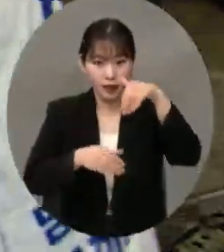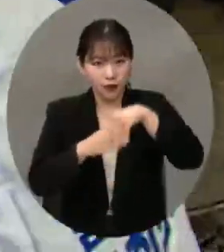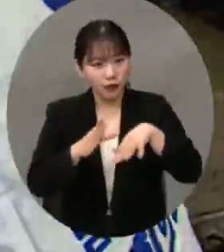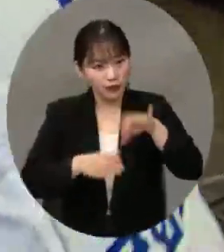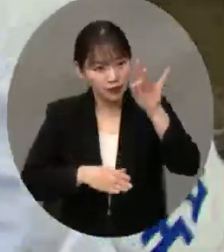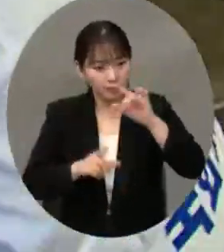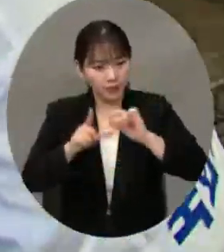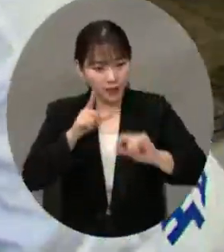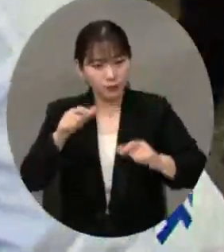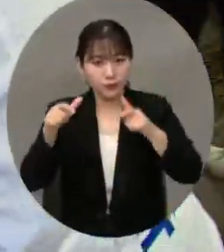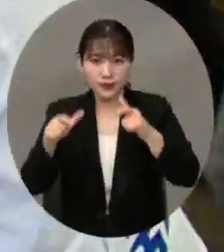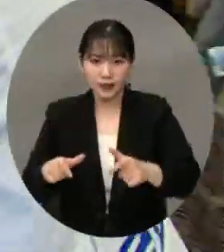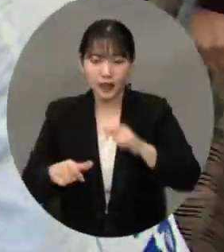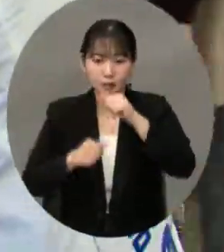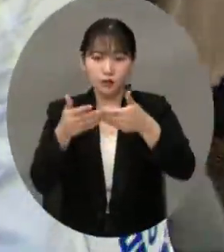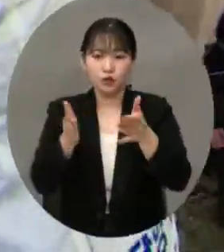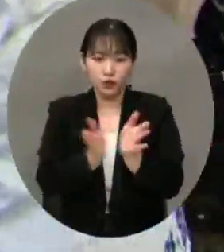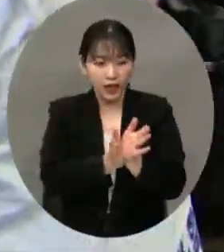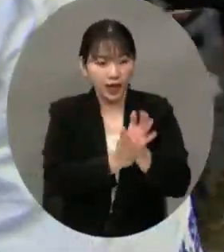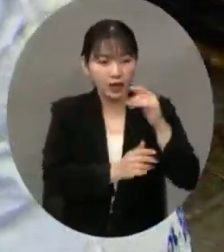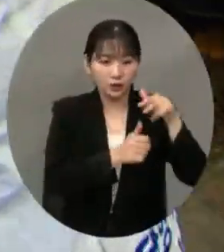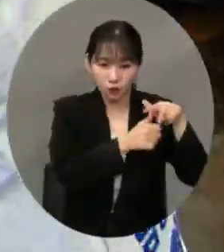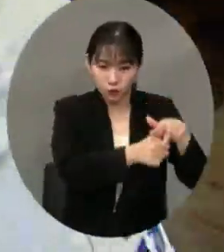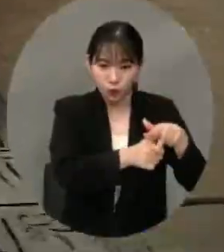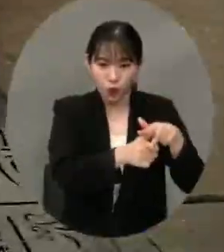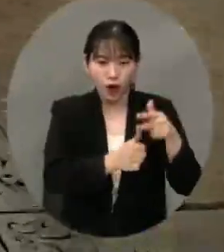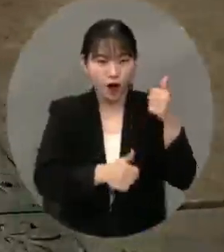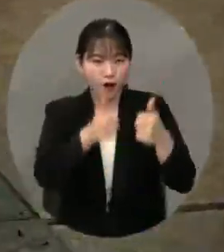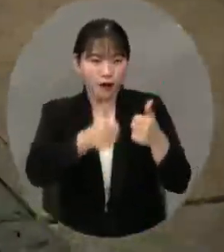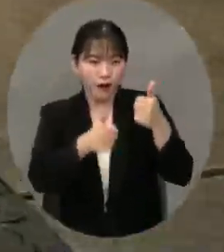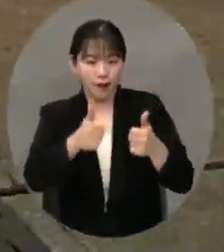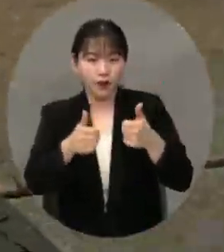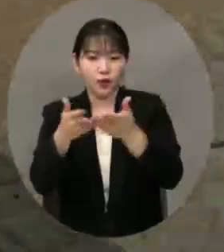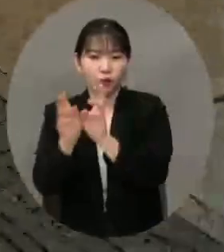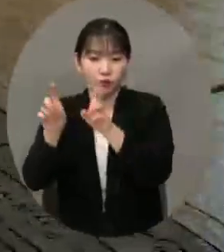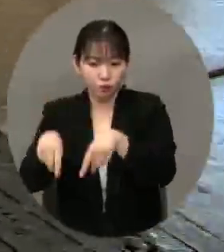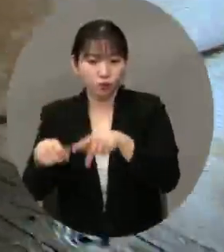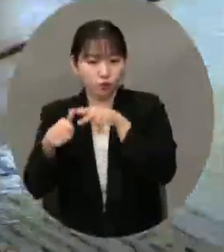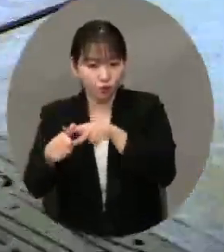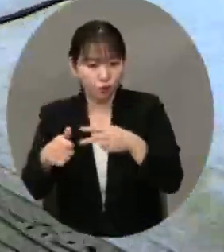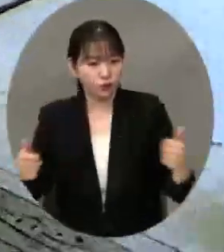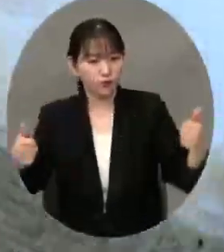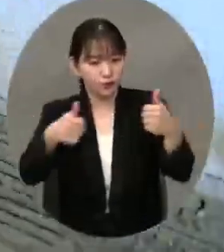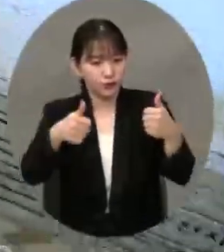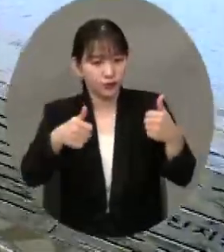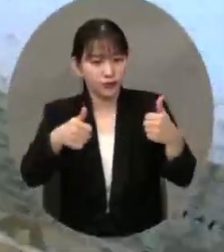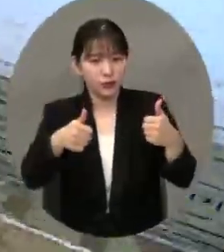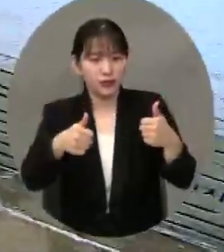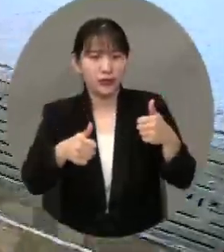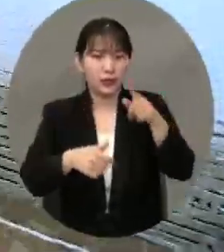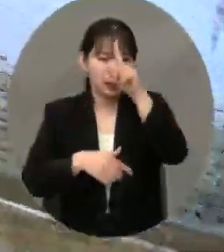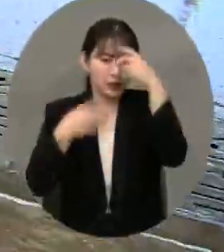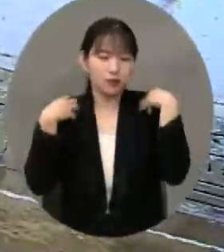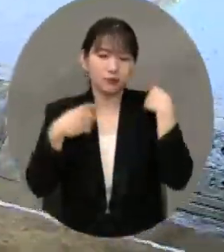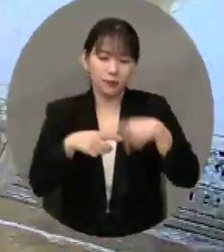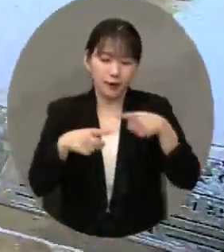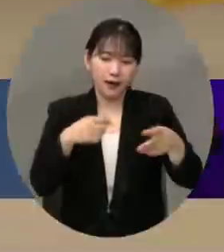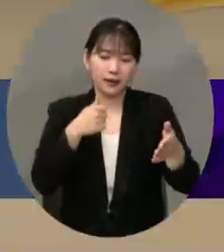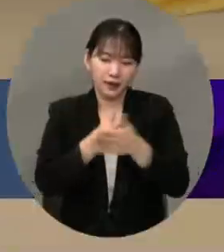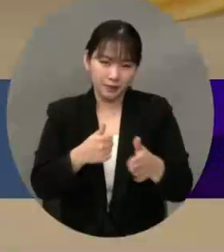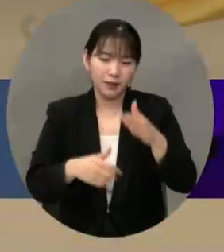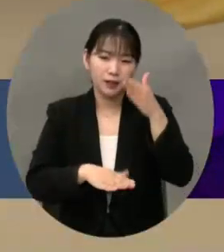일부 선거구에서 민주당 후보와 자웅을 겨뤘던 무소속 후보들도 심판바람에 맥없이